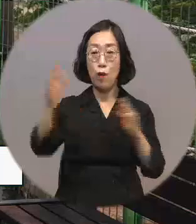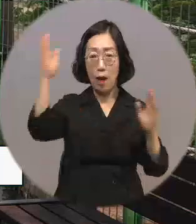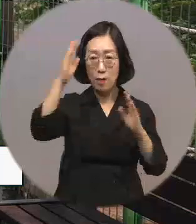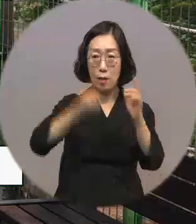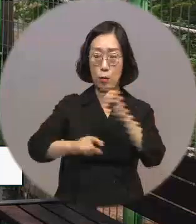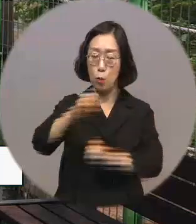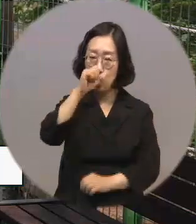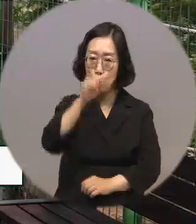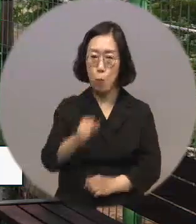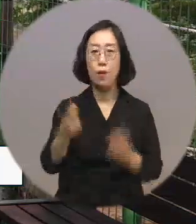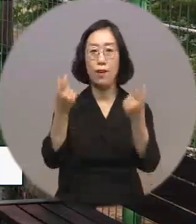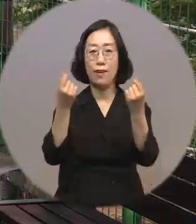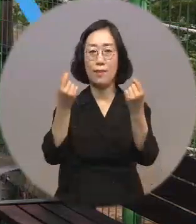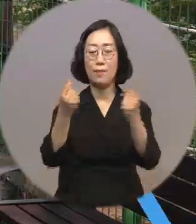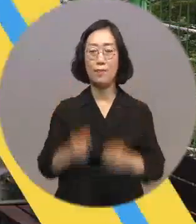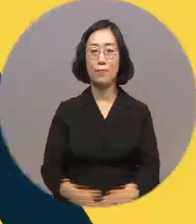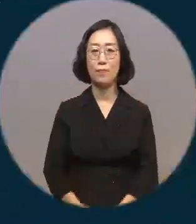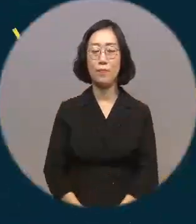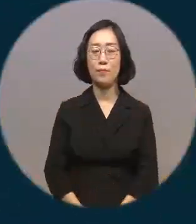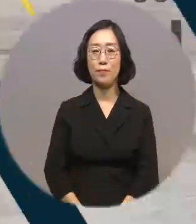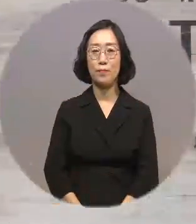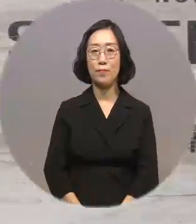것 같다라고 생각이 들었어요.